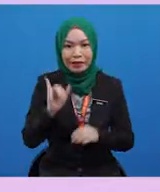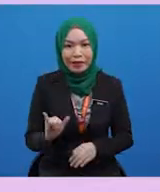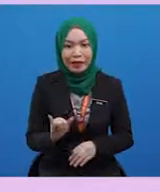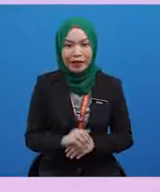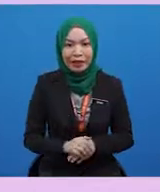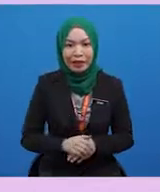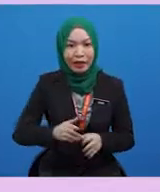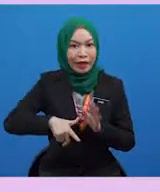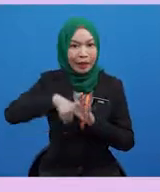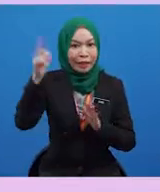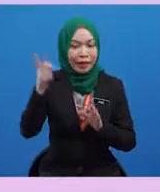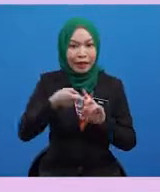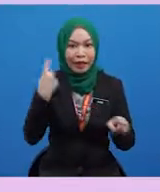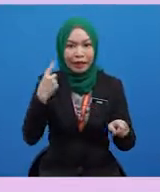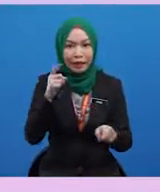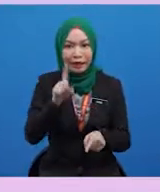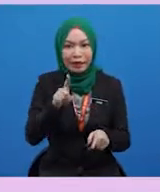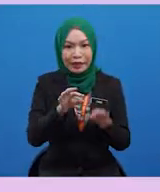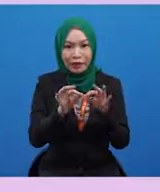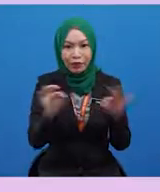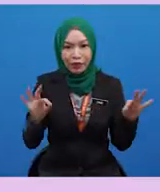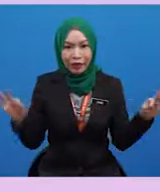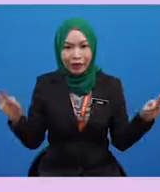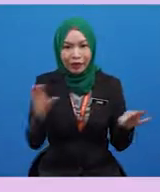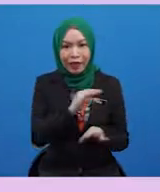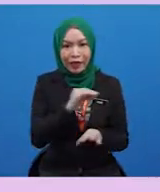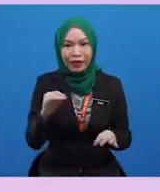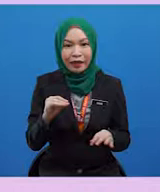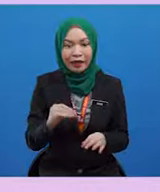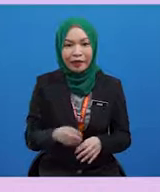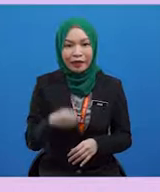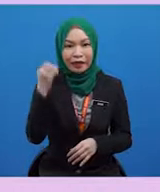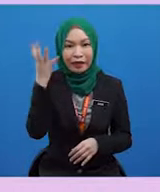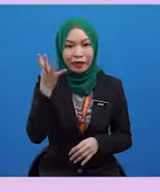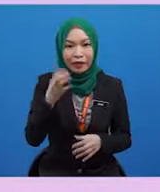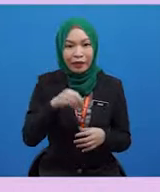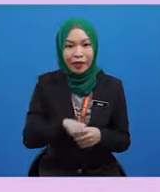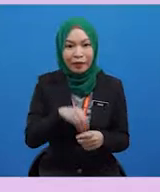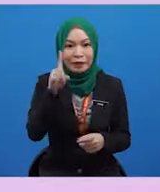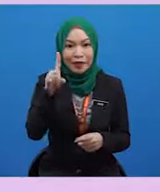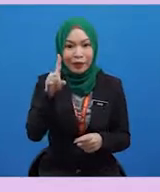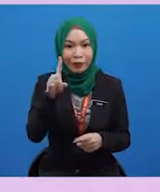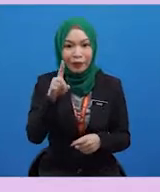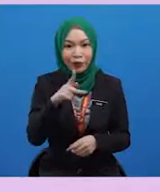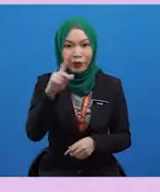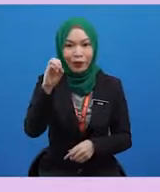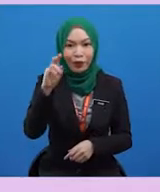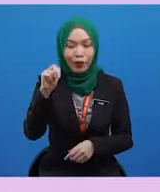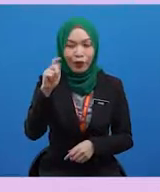dan ia diujarkan dalam suatu konteks lakuan bahasa yang sebenar. Wacana